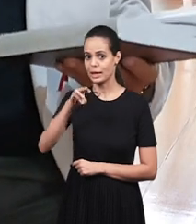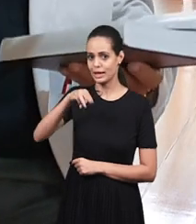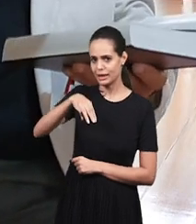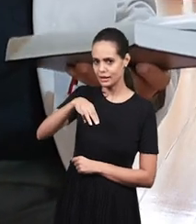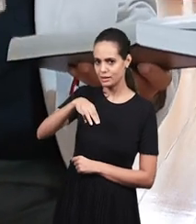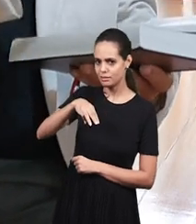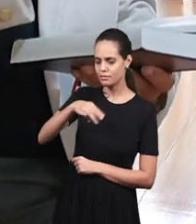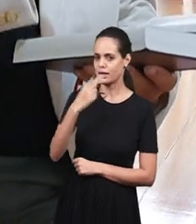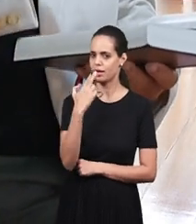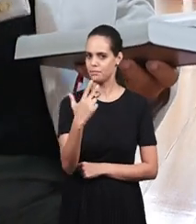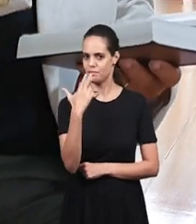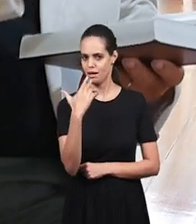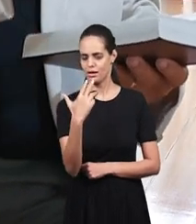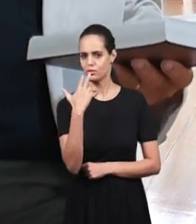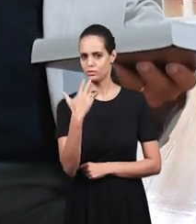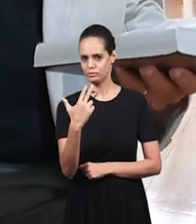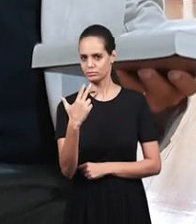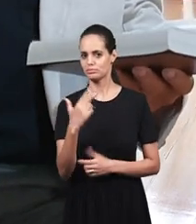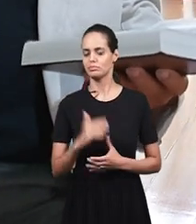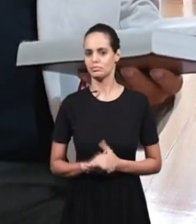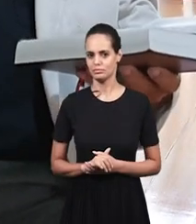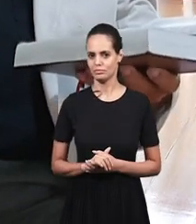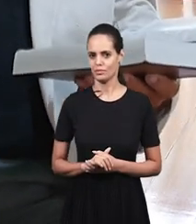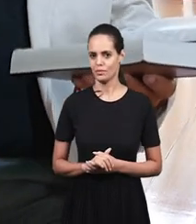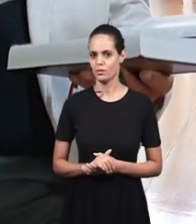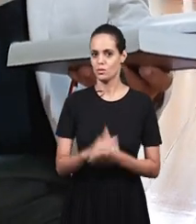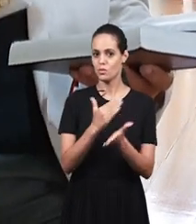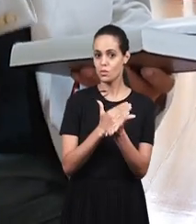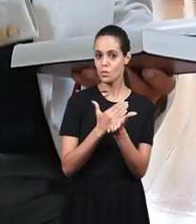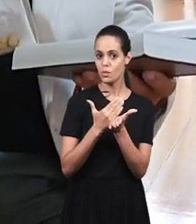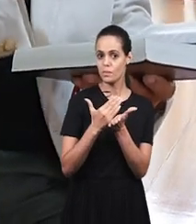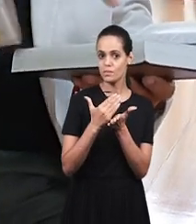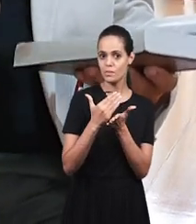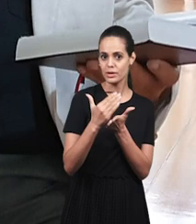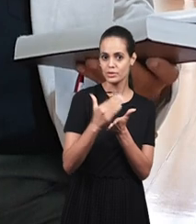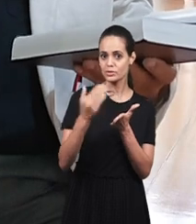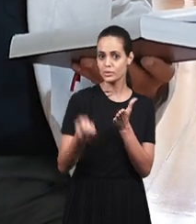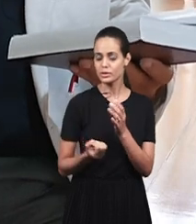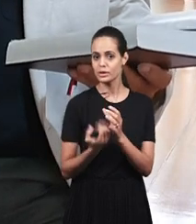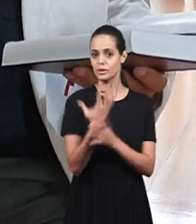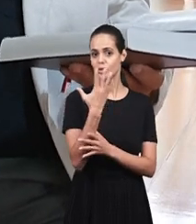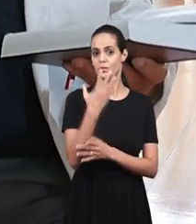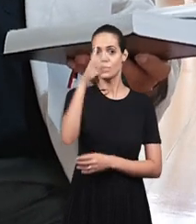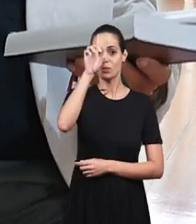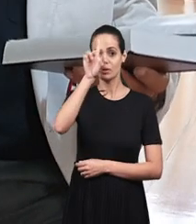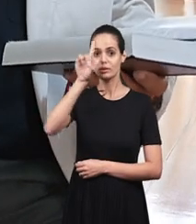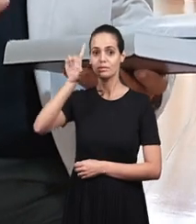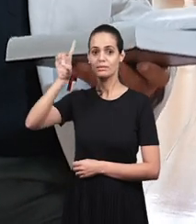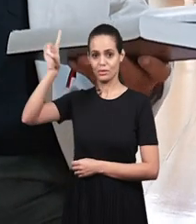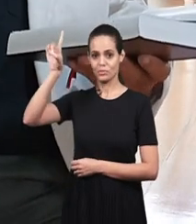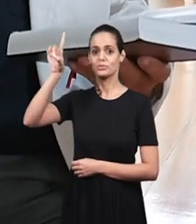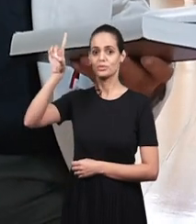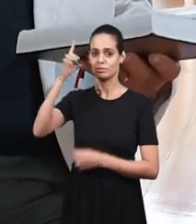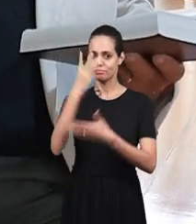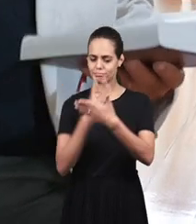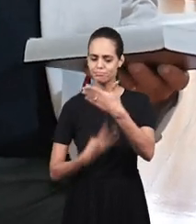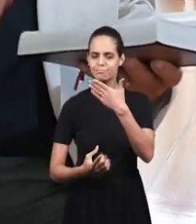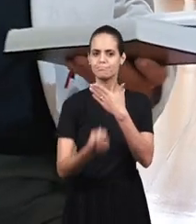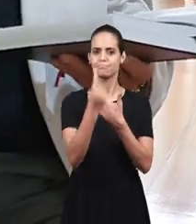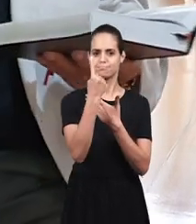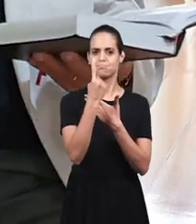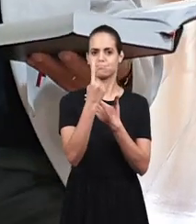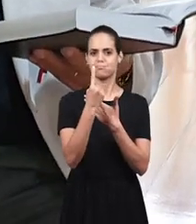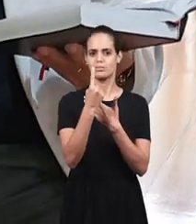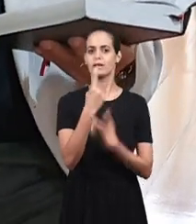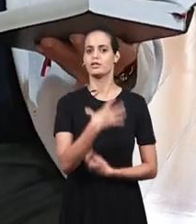Im, c'est pluriel en hébreu. Donc, au principe, on devrait traduire au début, les